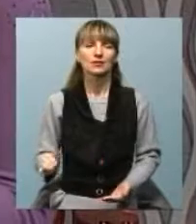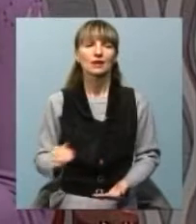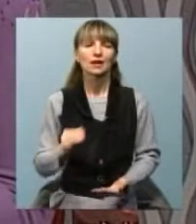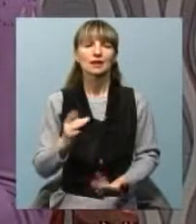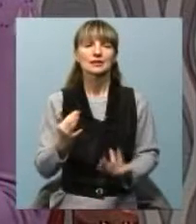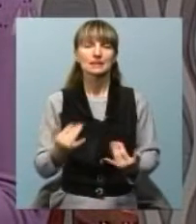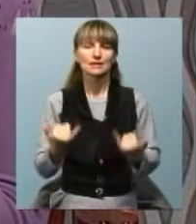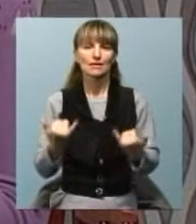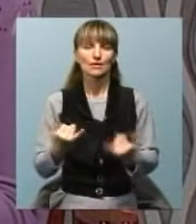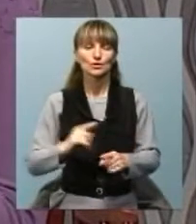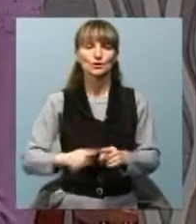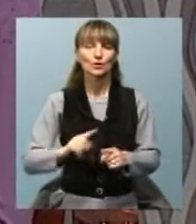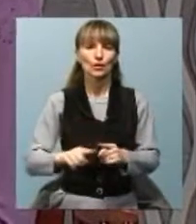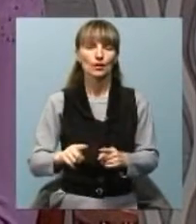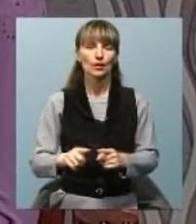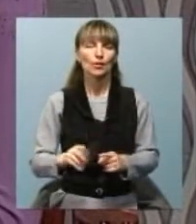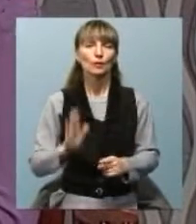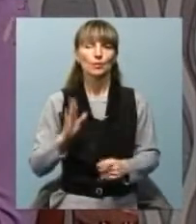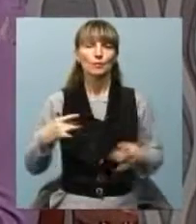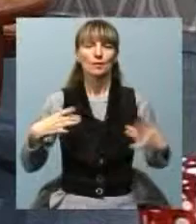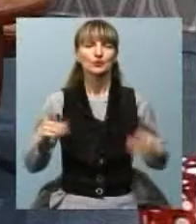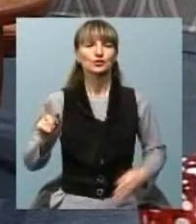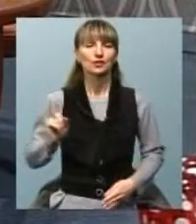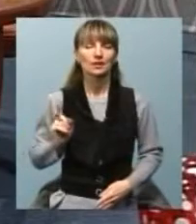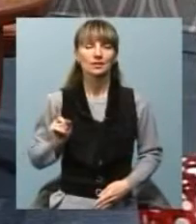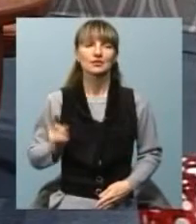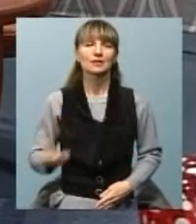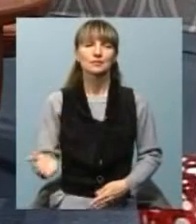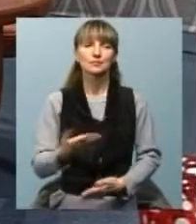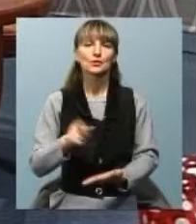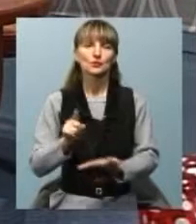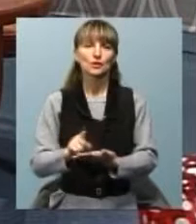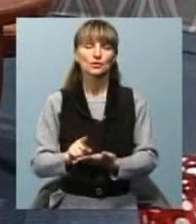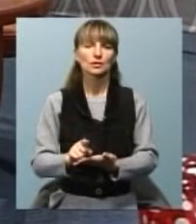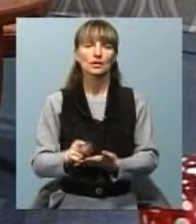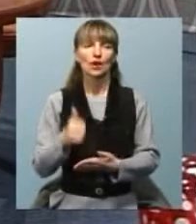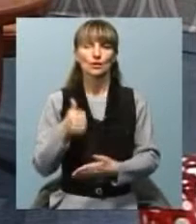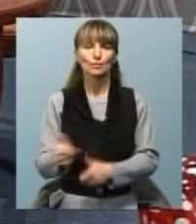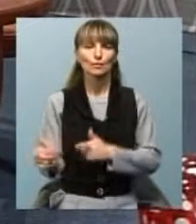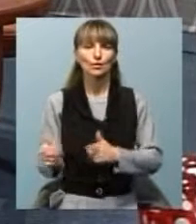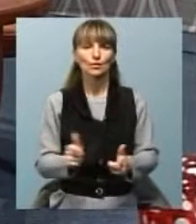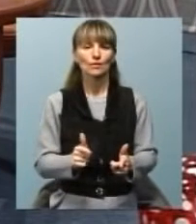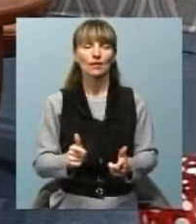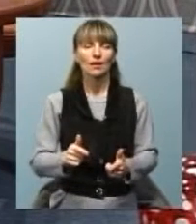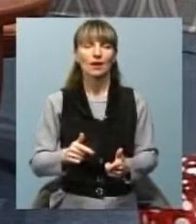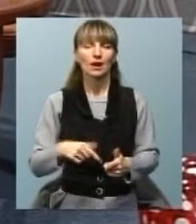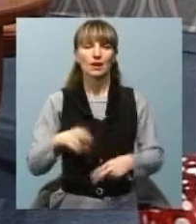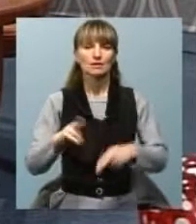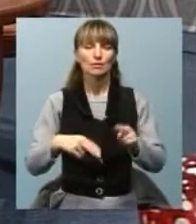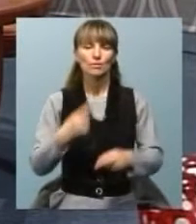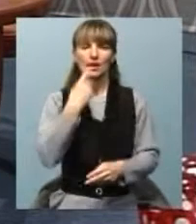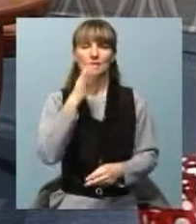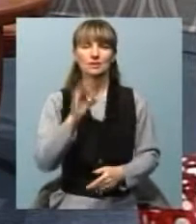оскільки зовсім-зовсім скоро нас це свято буде чекати, вже ми маємо добре до нього підготуватися. Розфарбувати